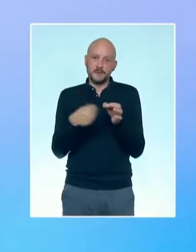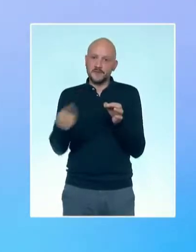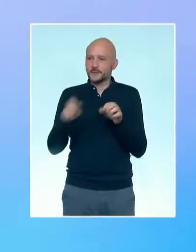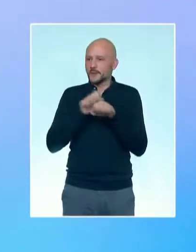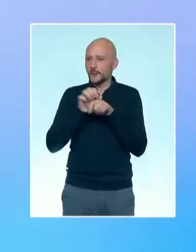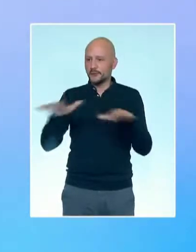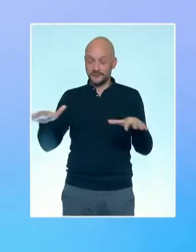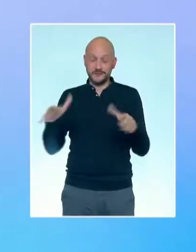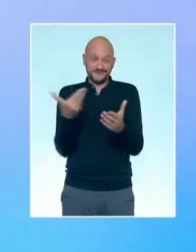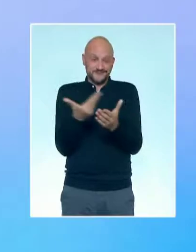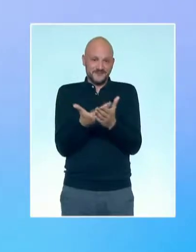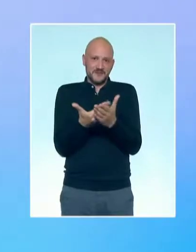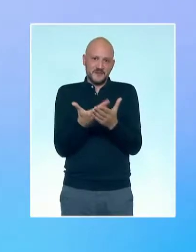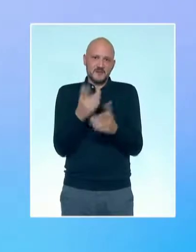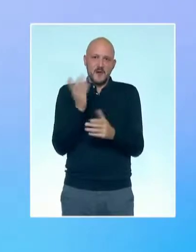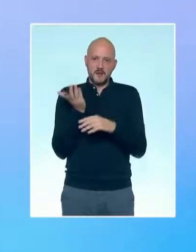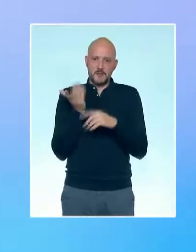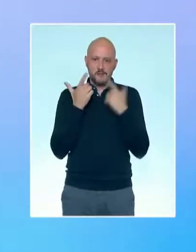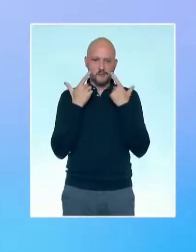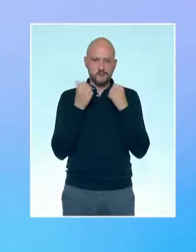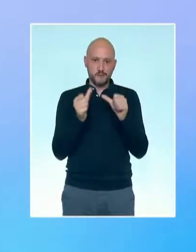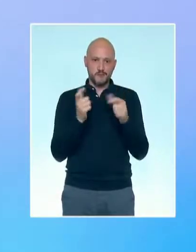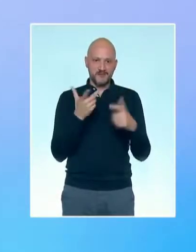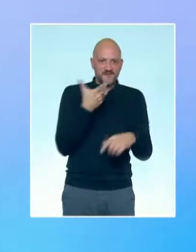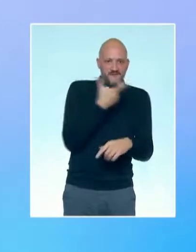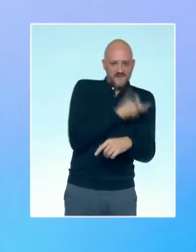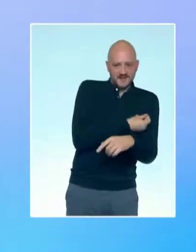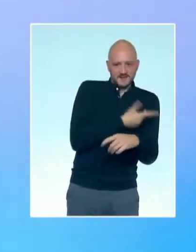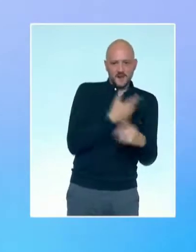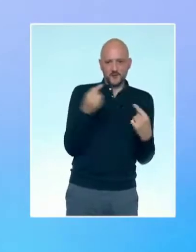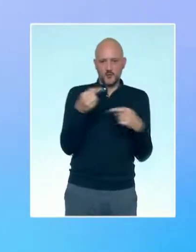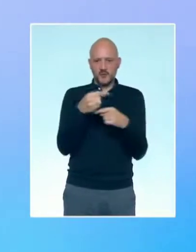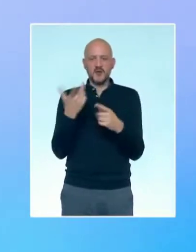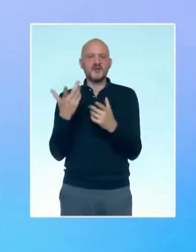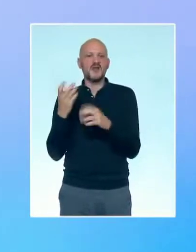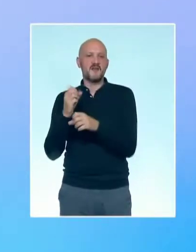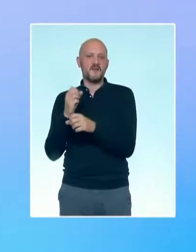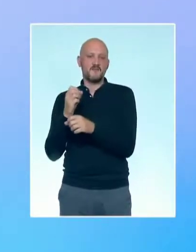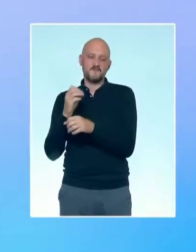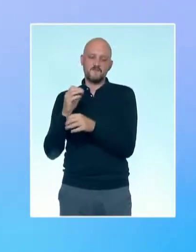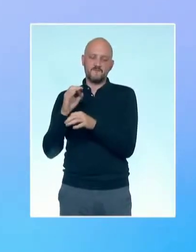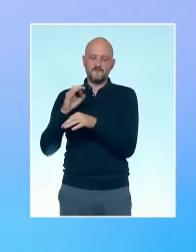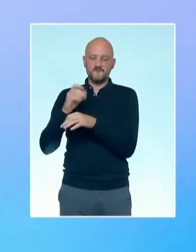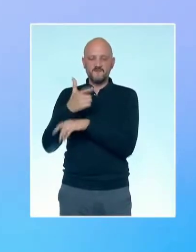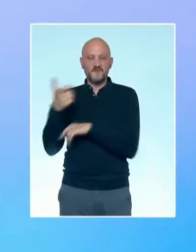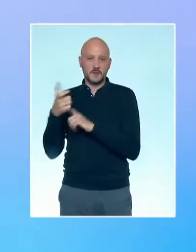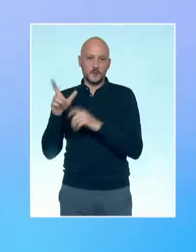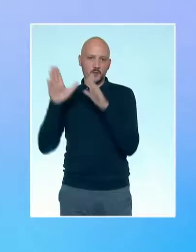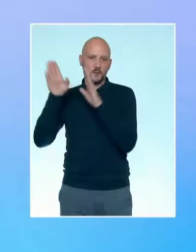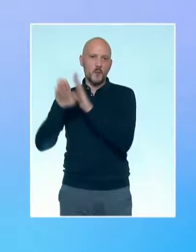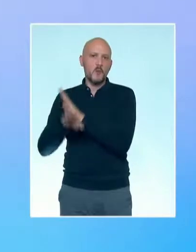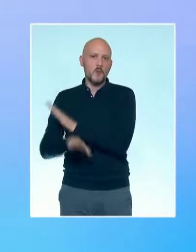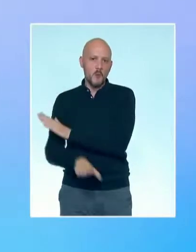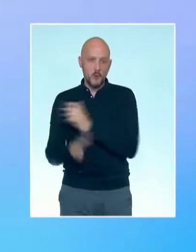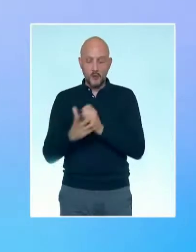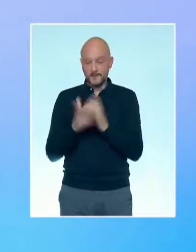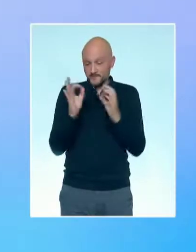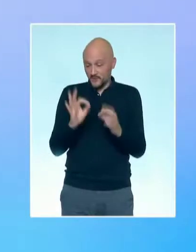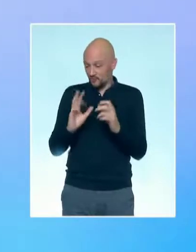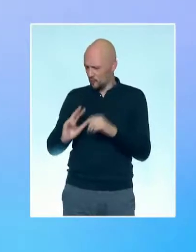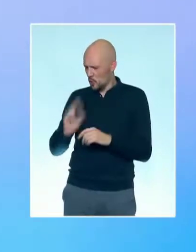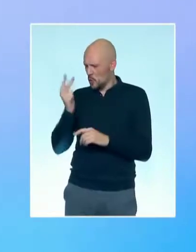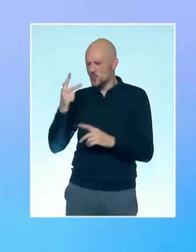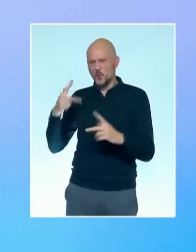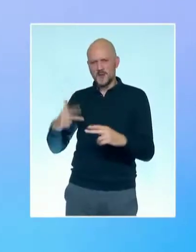d'où ? Entre la vaccination et la protection. Bon, cette Foxy, t'es dans la merde, hein. Que la 3e vague, tu vas mourir du Covid, moi je te le dis. Un